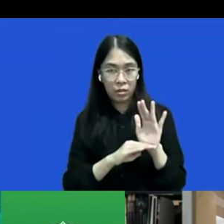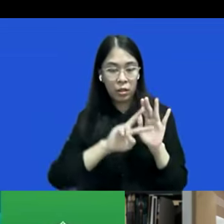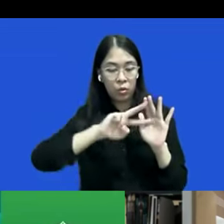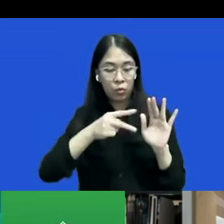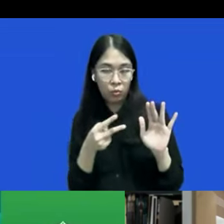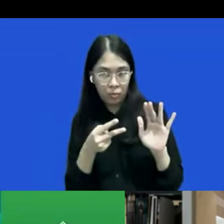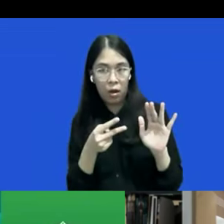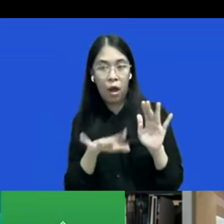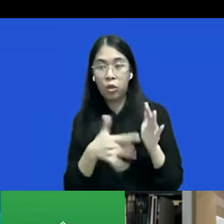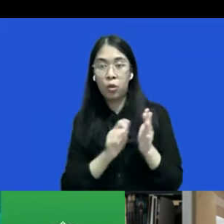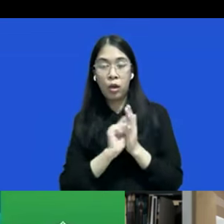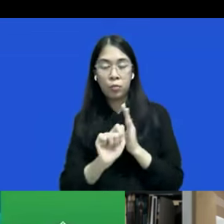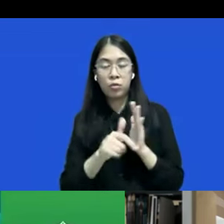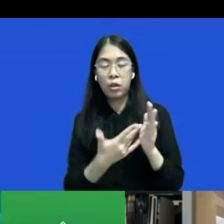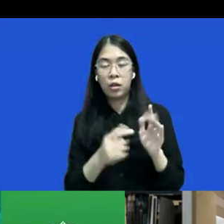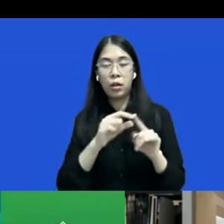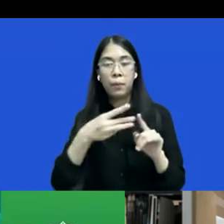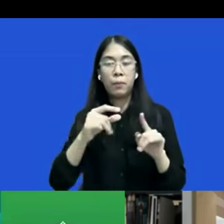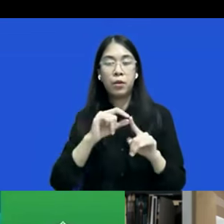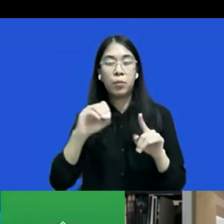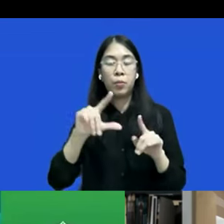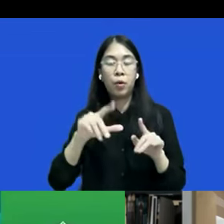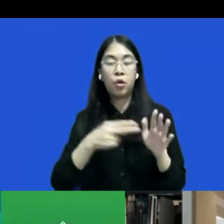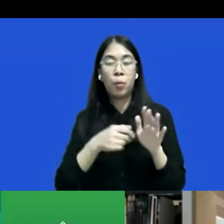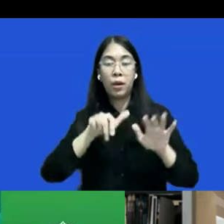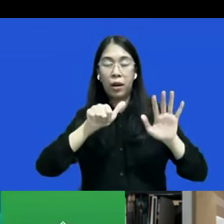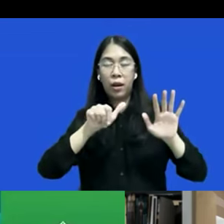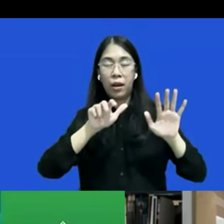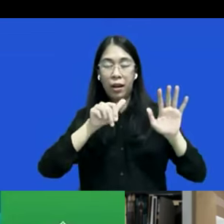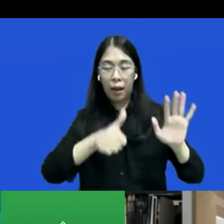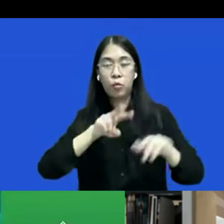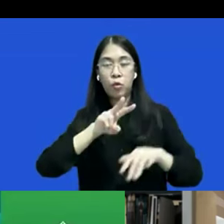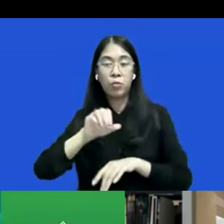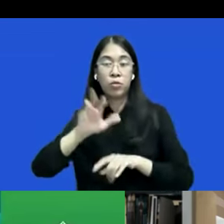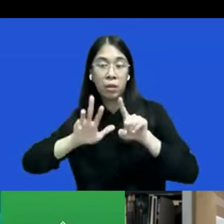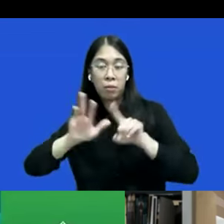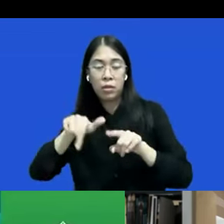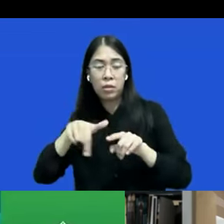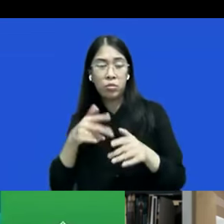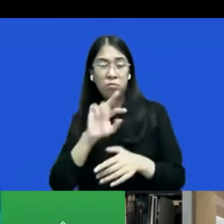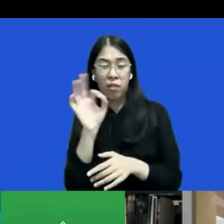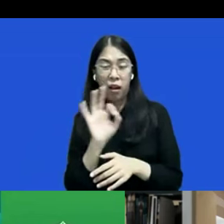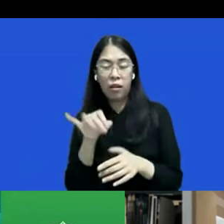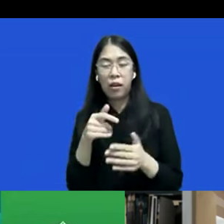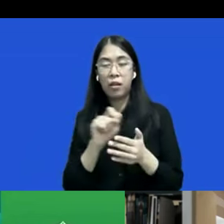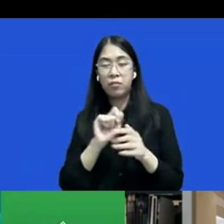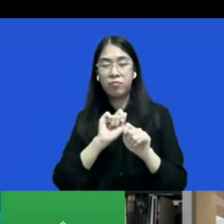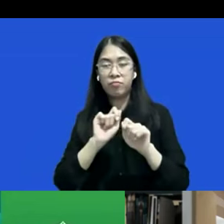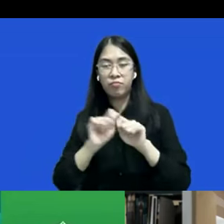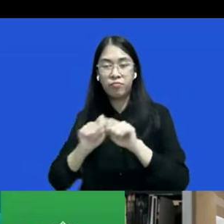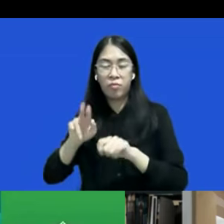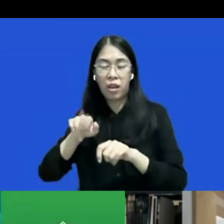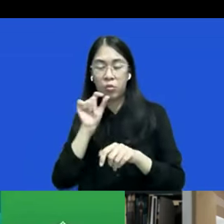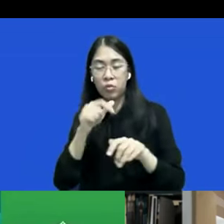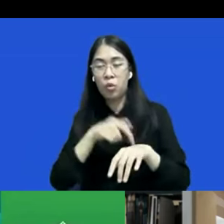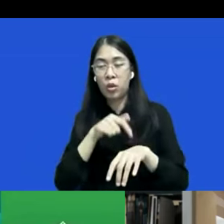atau dicabut menjadi Perpol nomor 6 2019 dan dalam ketentuan tersebut tidak mengatur kembali batas waktu penyidikan. Lalu